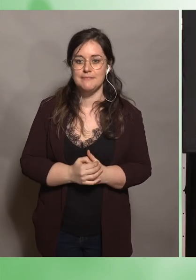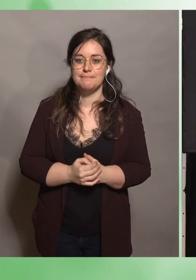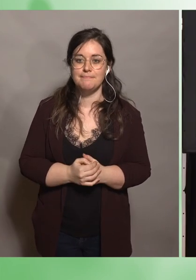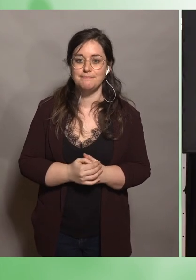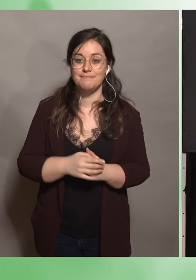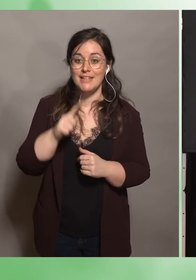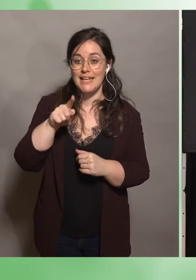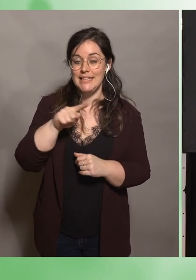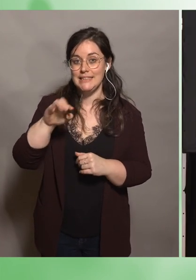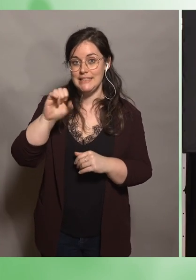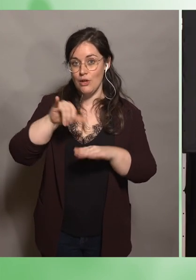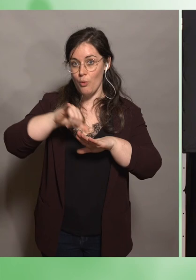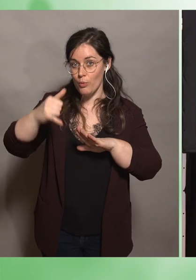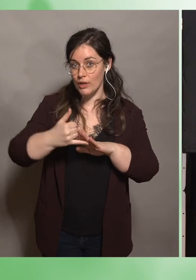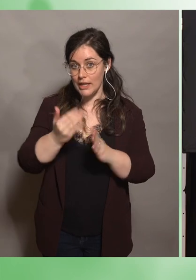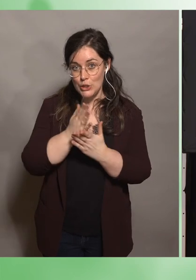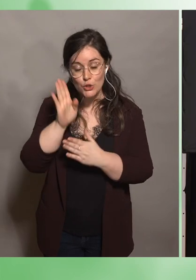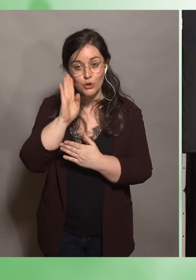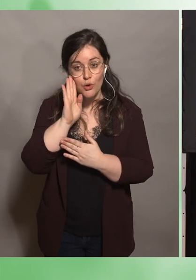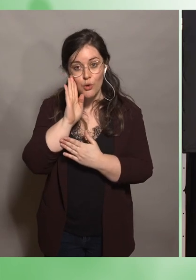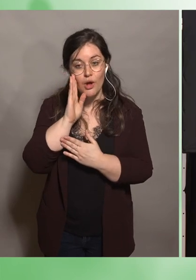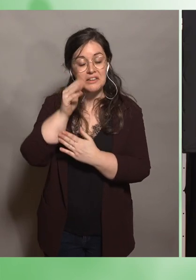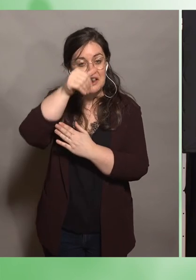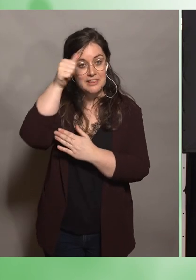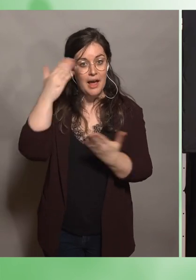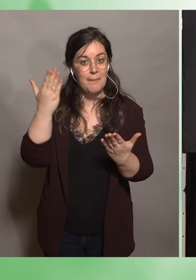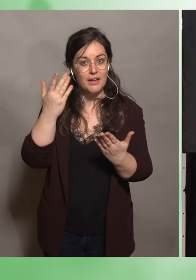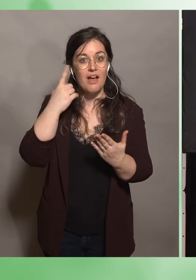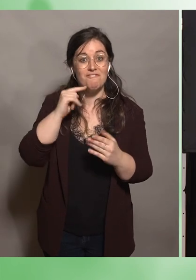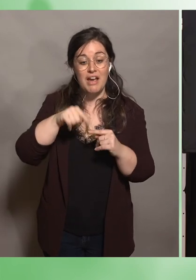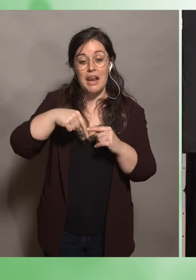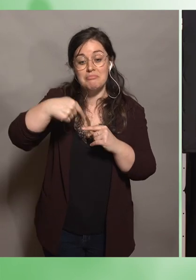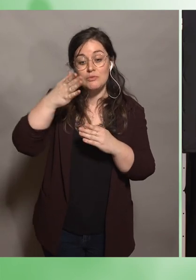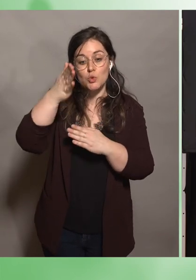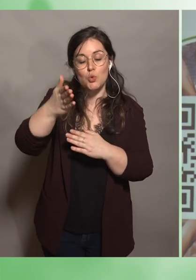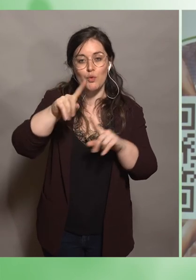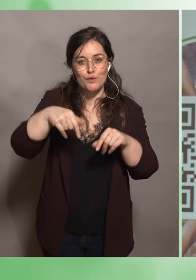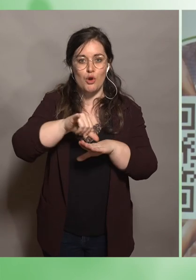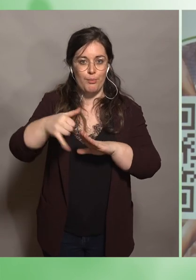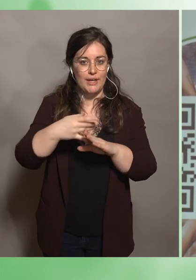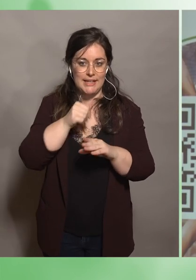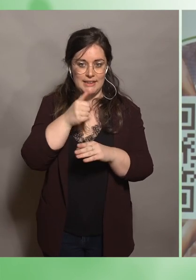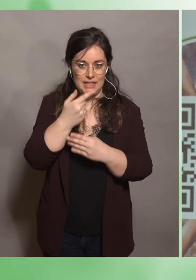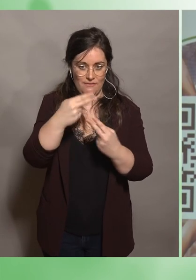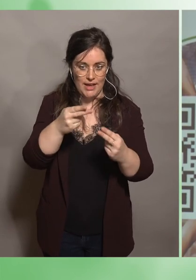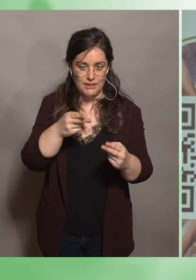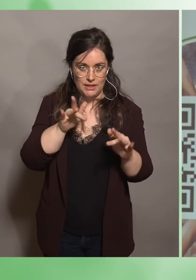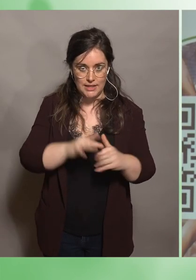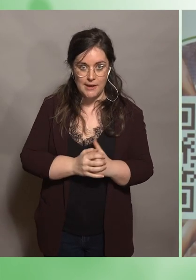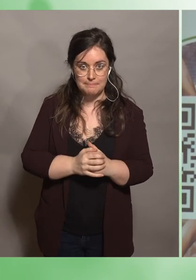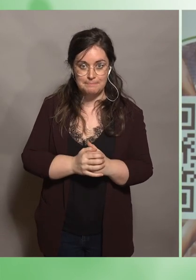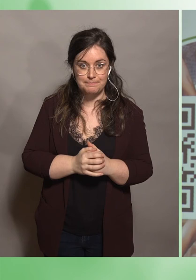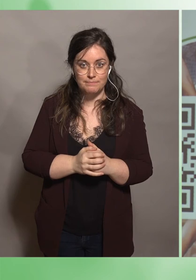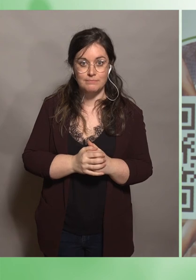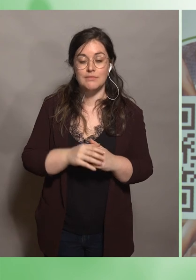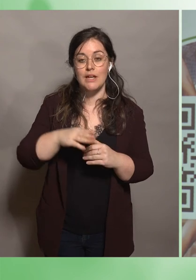Zero Project, wir haben es gehört, das heißt so, weil es das Projekt irgendwann nicht mehr geben soll. Null Barrieren für Menschen mit